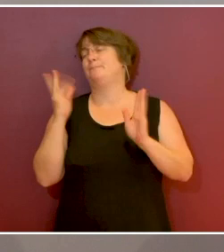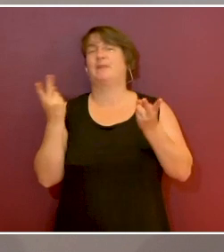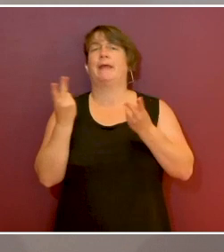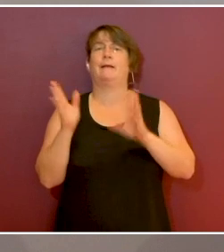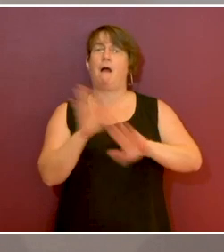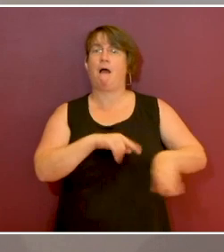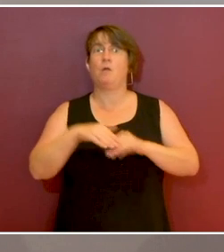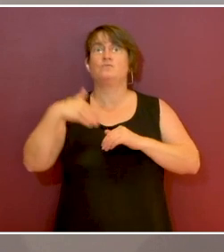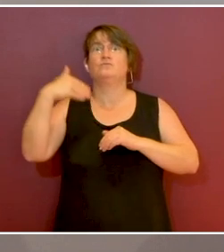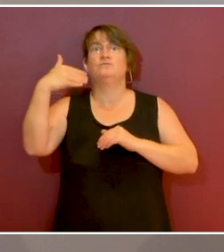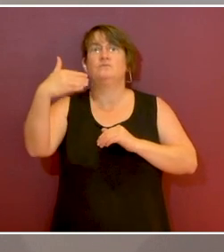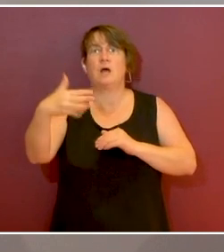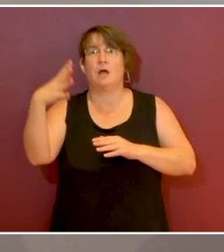Ja.